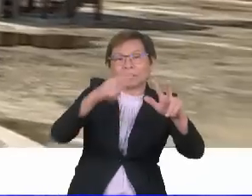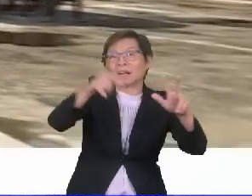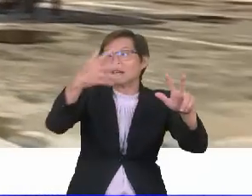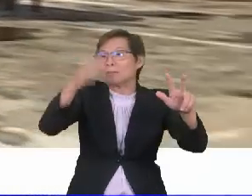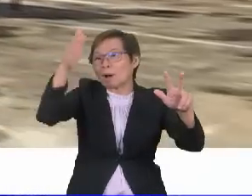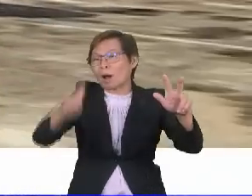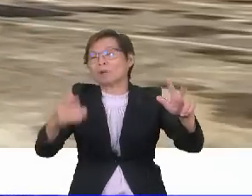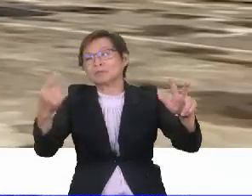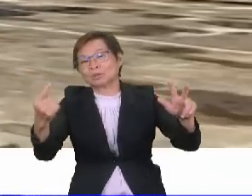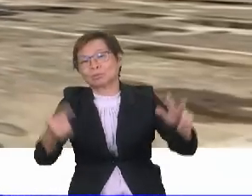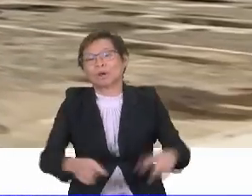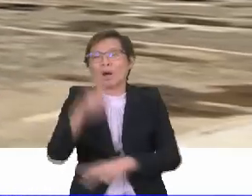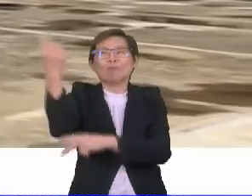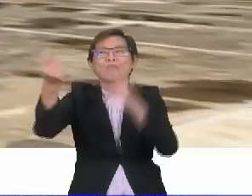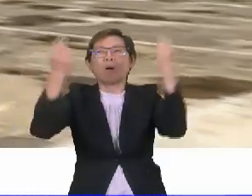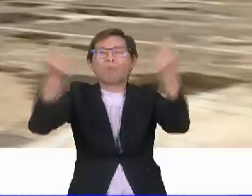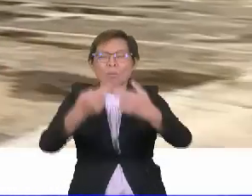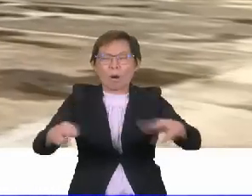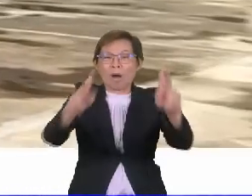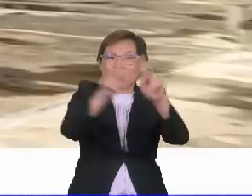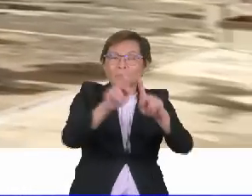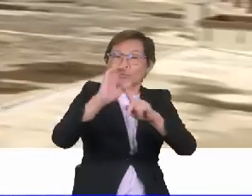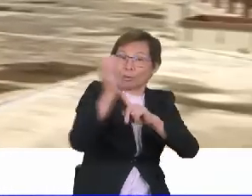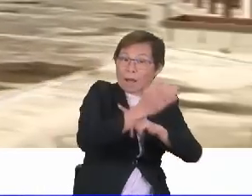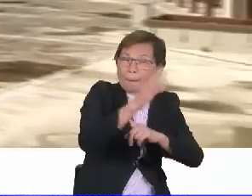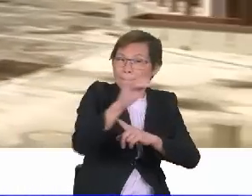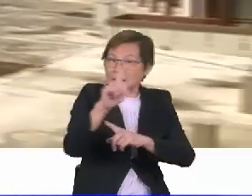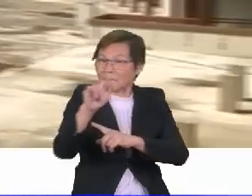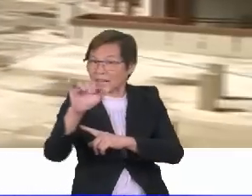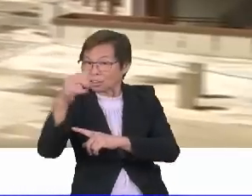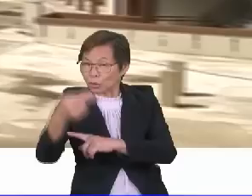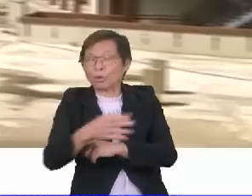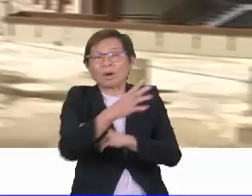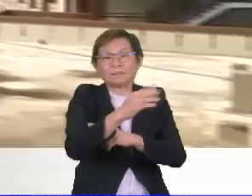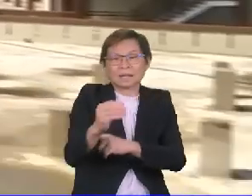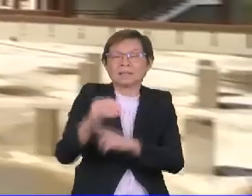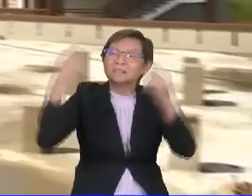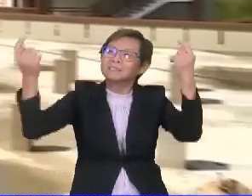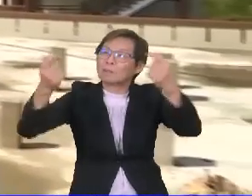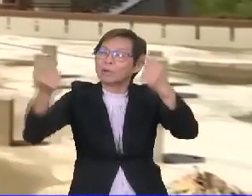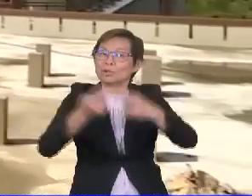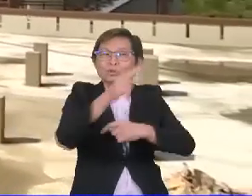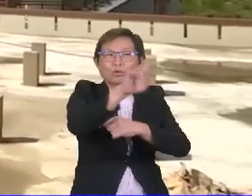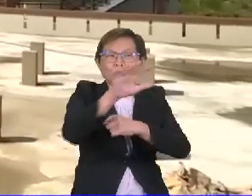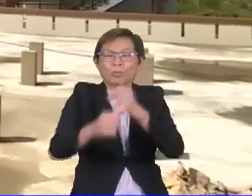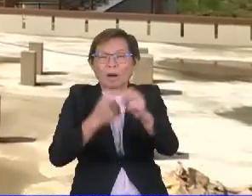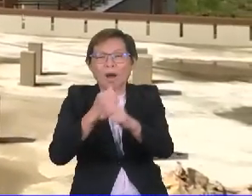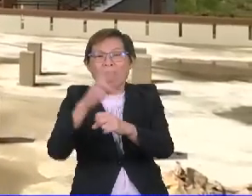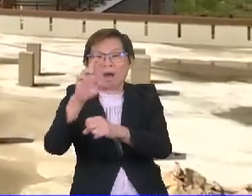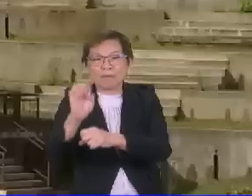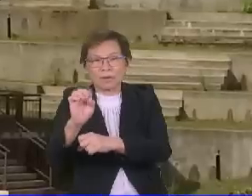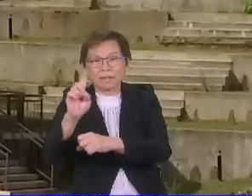sebutan tiga hari itu meliputi prasembilan Kampung budaya bedayu gawai Bani udins dan sambutan ke-25 weddings